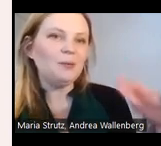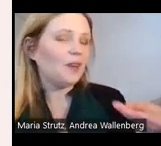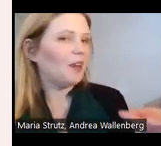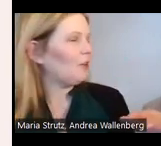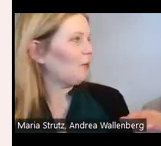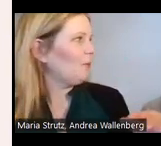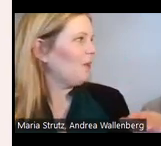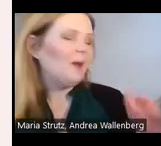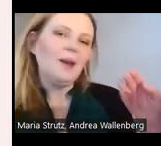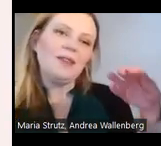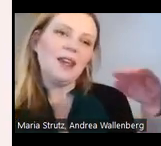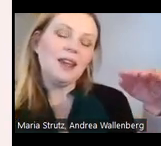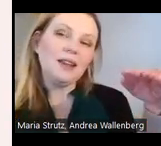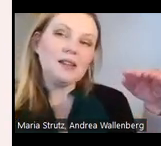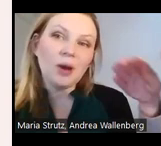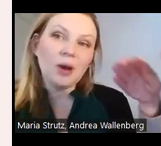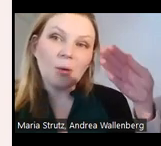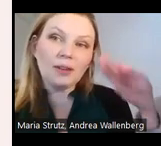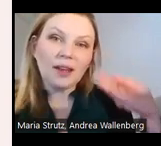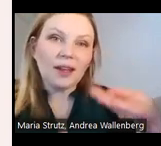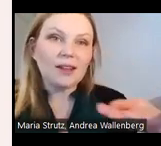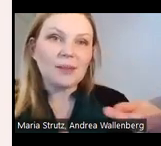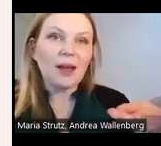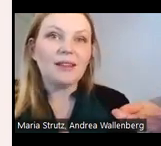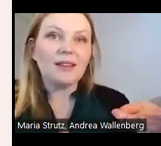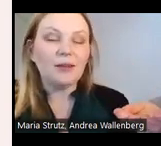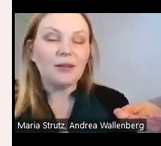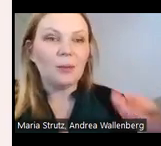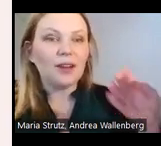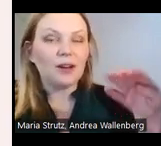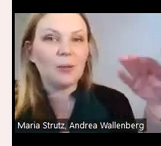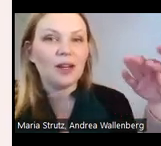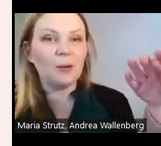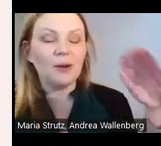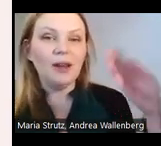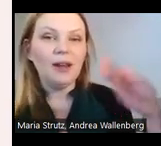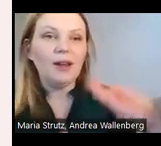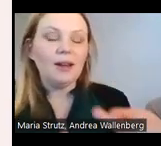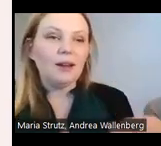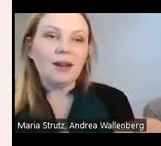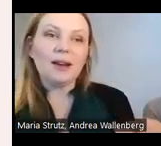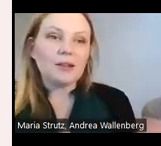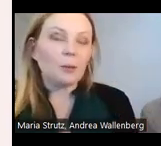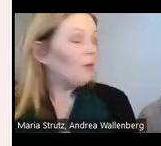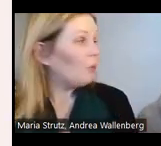på nu är ju tecken som AKK, tecken som alternativ och kompletterande kommunikation. Boll. Eller som vår